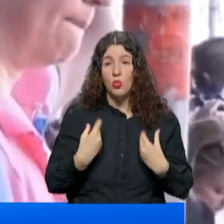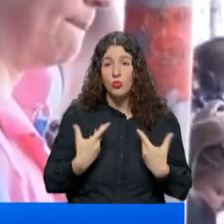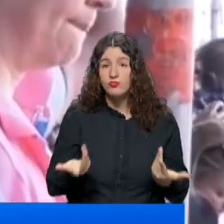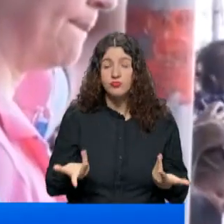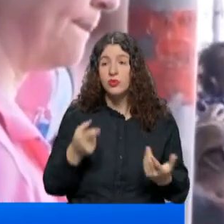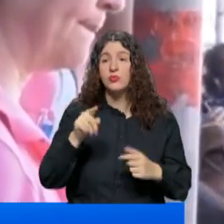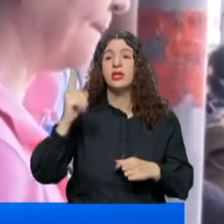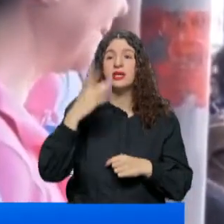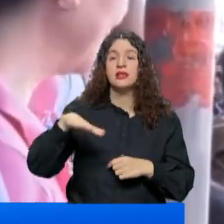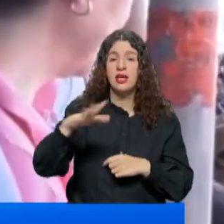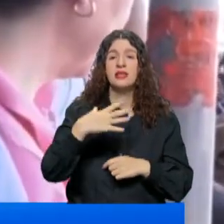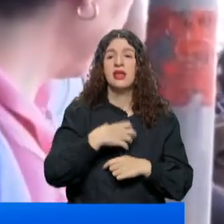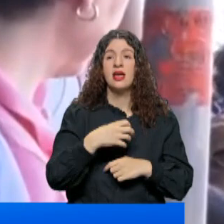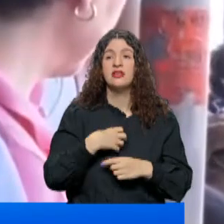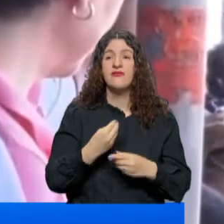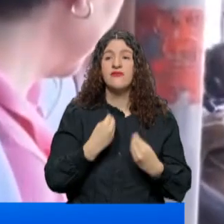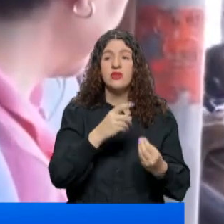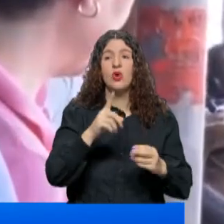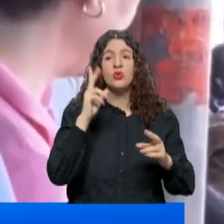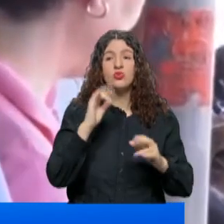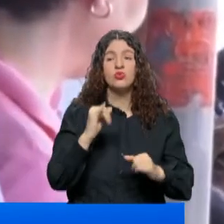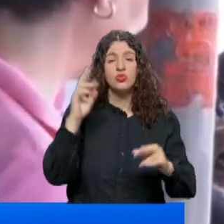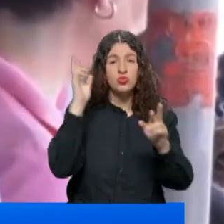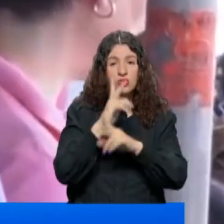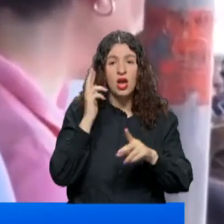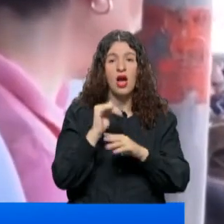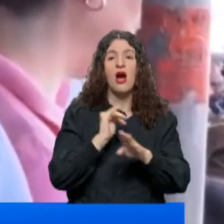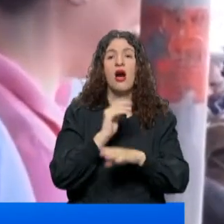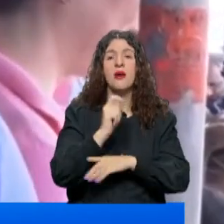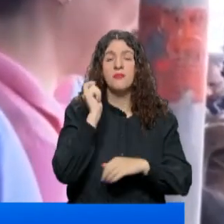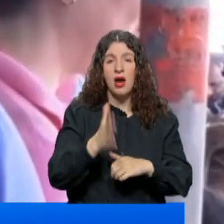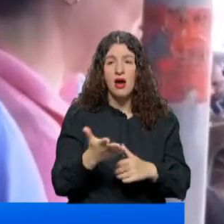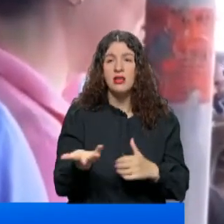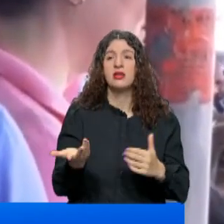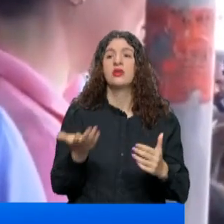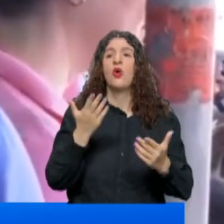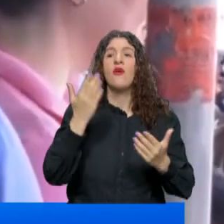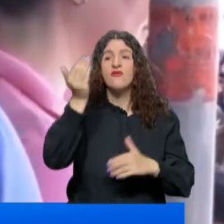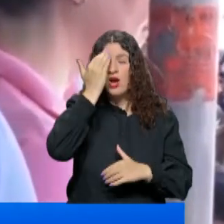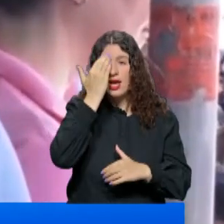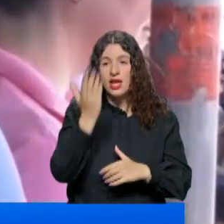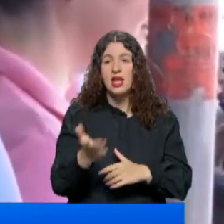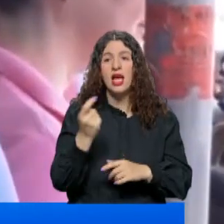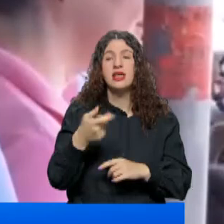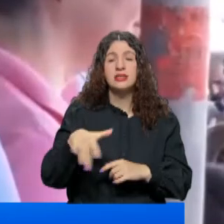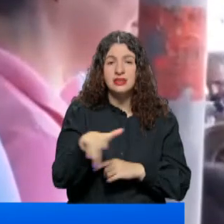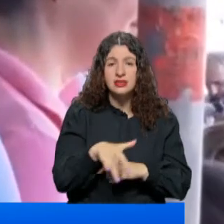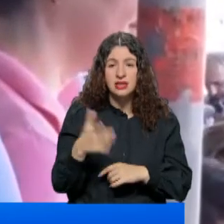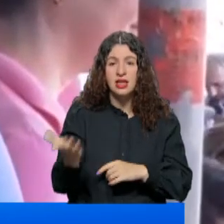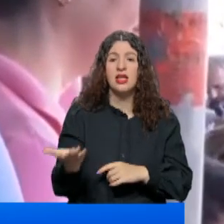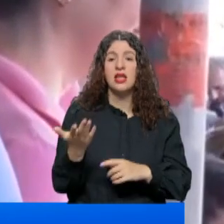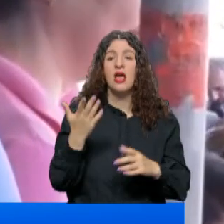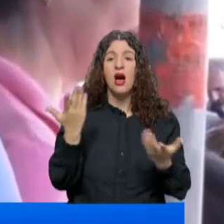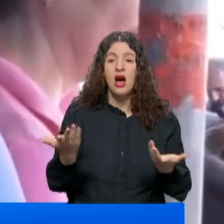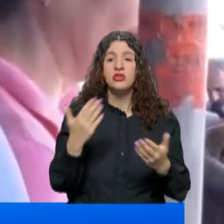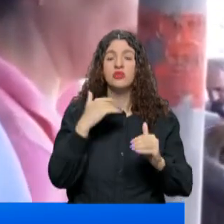Bu iktidarın kendisine yarattığı o kabusu, hayat pahalılığını, yoksulluğu, işsizliği